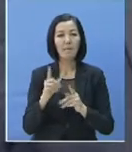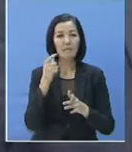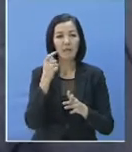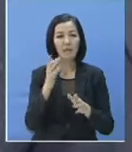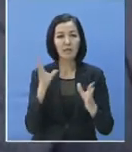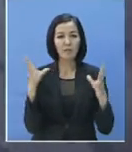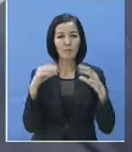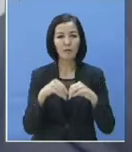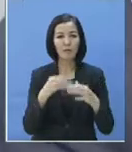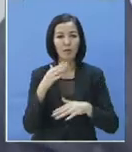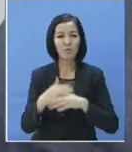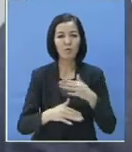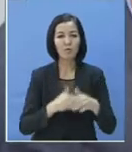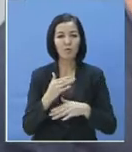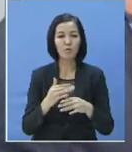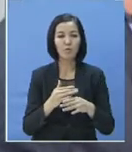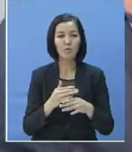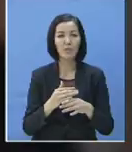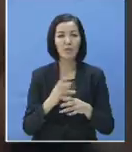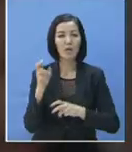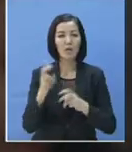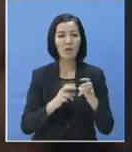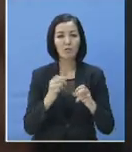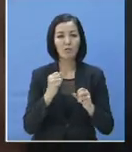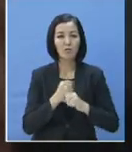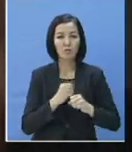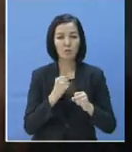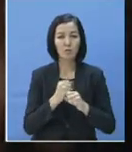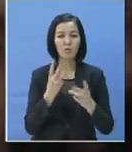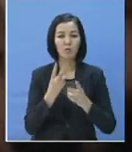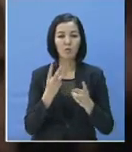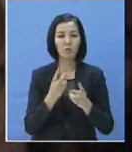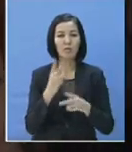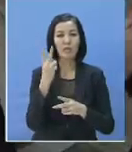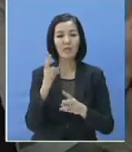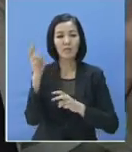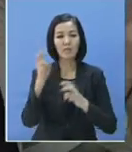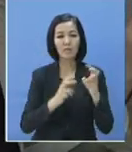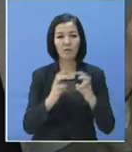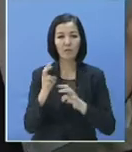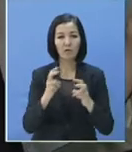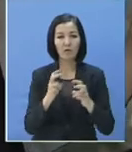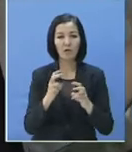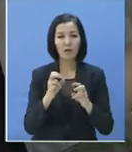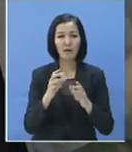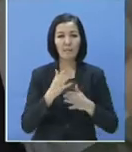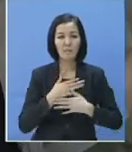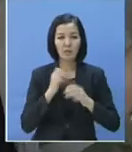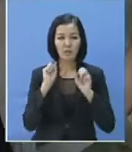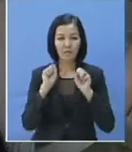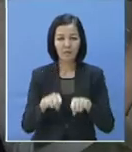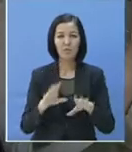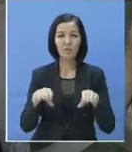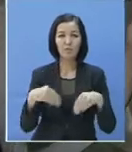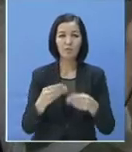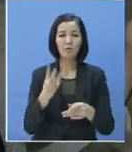аралық кезеңде де зауыт жұмыссыз тұрмауы тиіс. Екі зауыттың өзі бізге мүмкіндік береді. 300